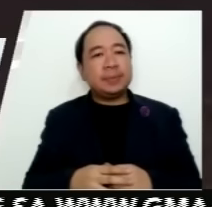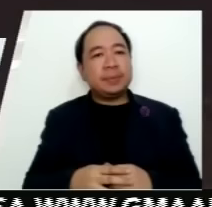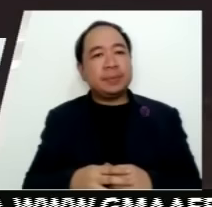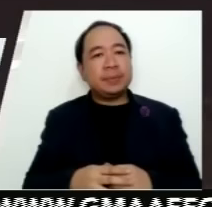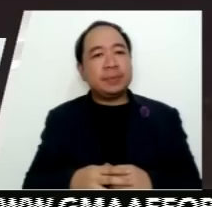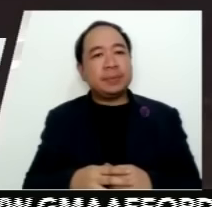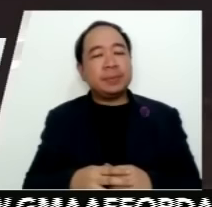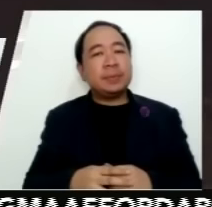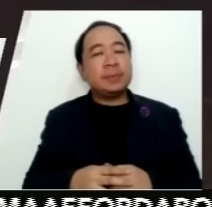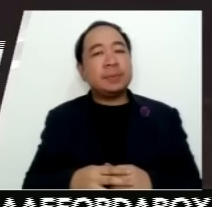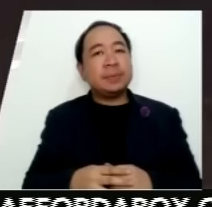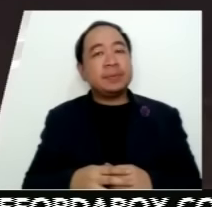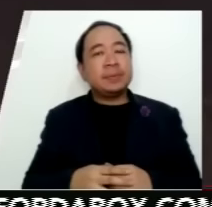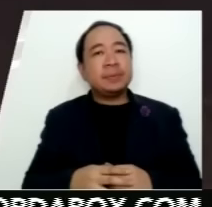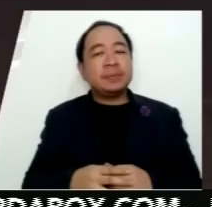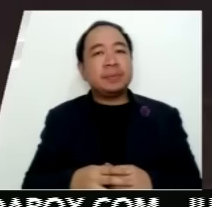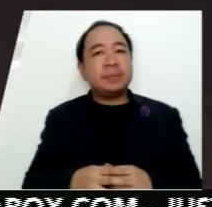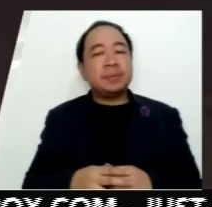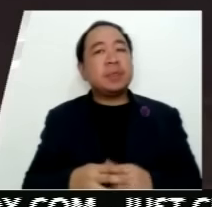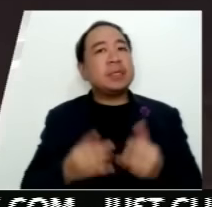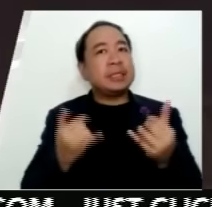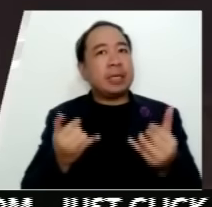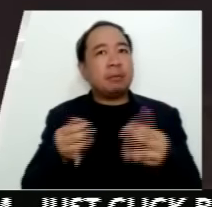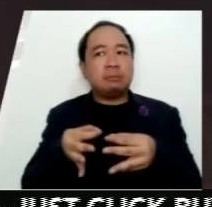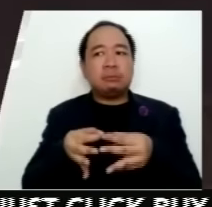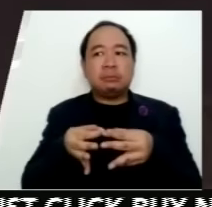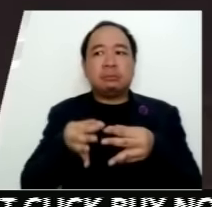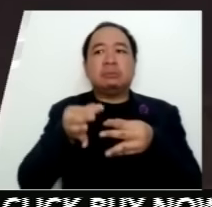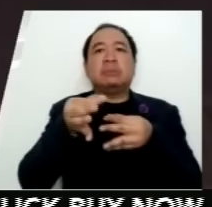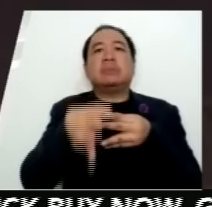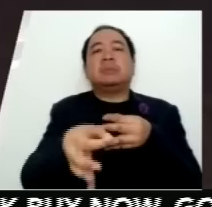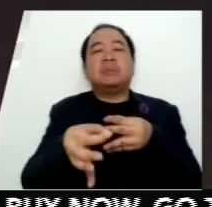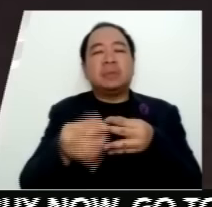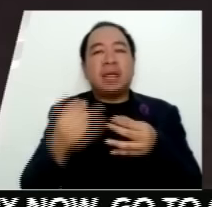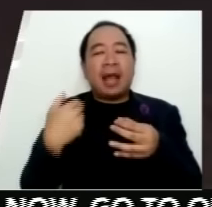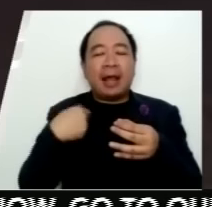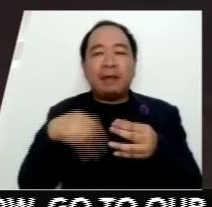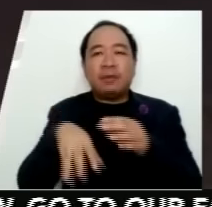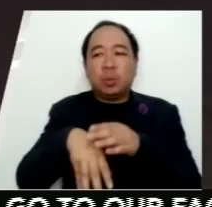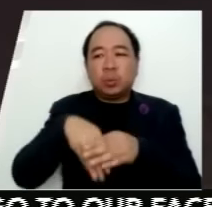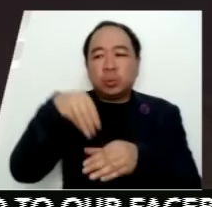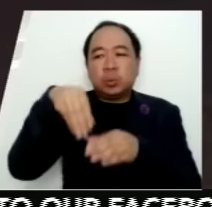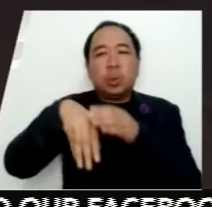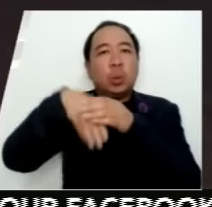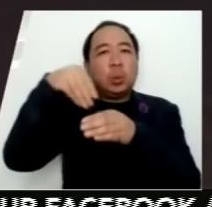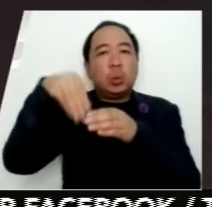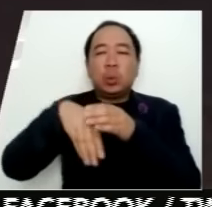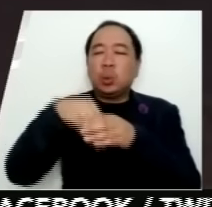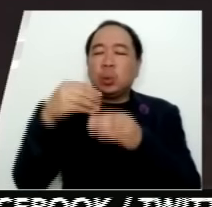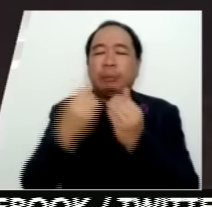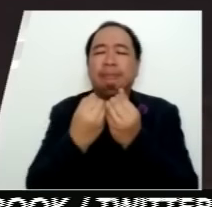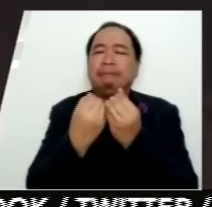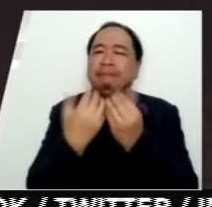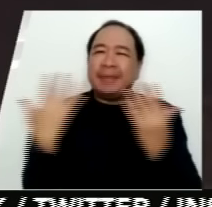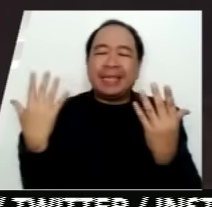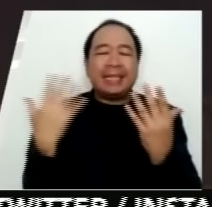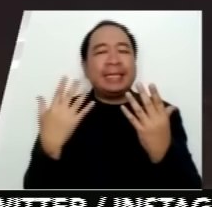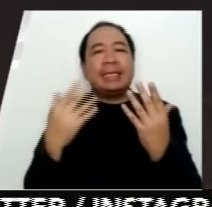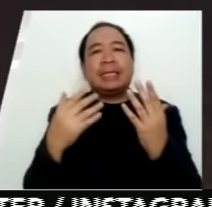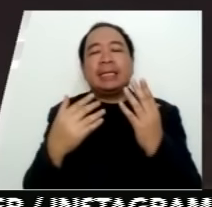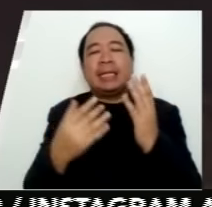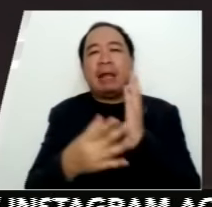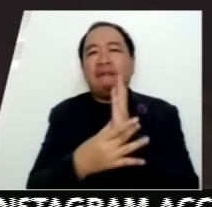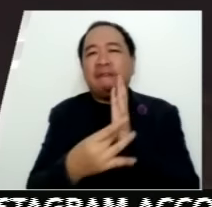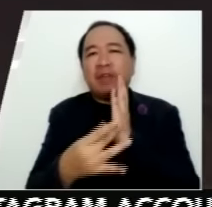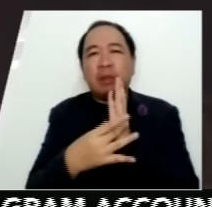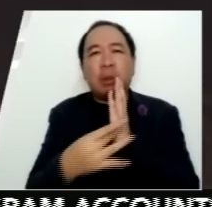Emil, lalo pang tatagal ngayon ang pagsisimula ng siphoning o yung paghigop ng milyong litrong industrial fuel na karga